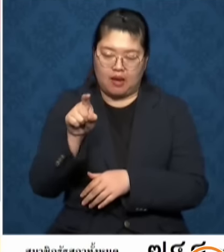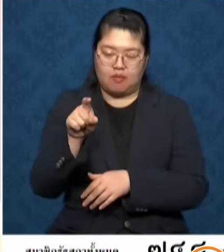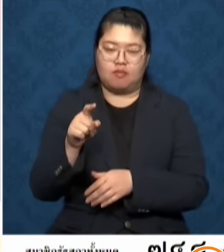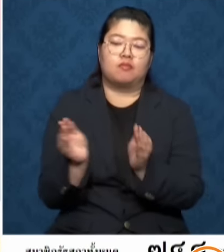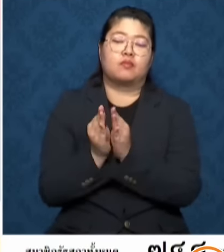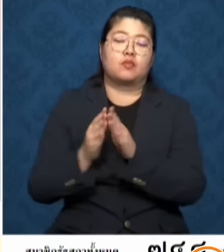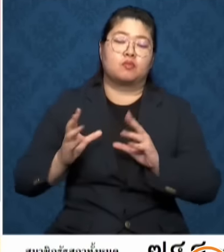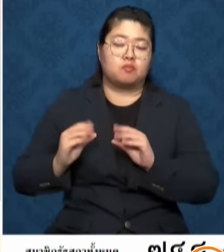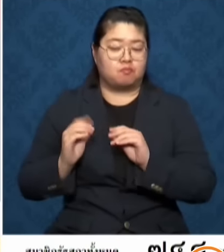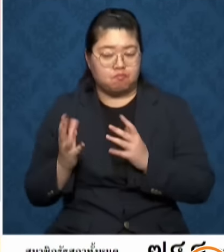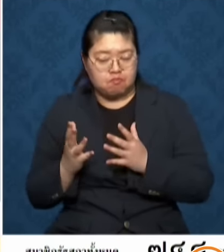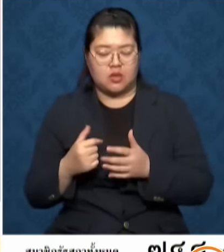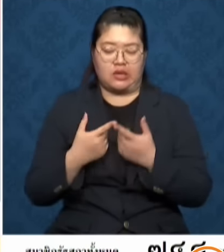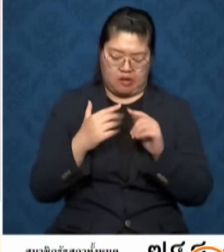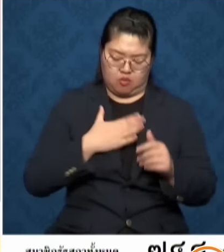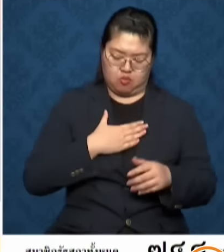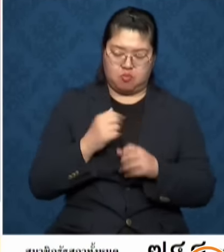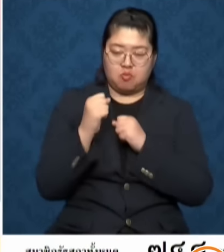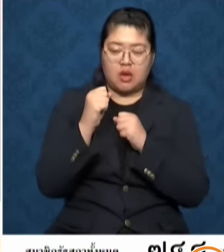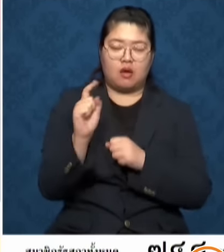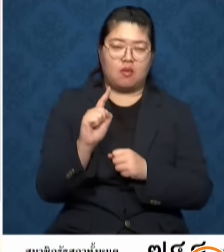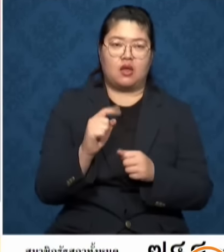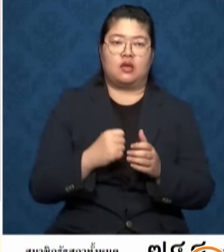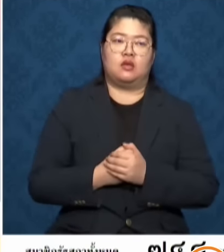อก